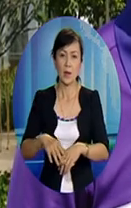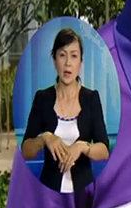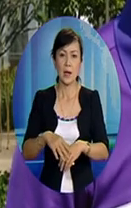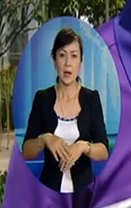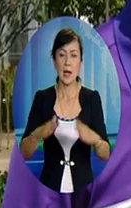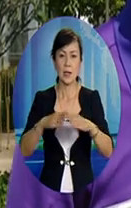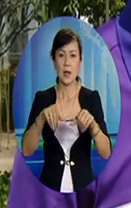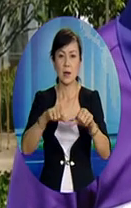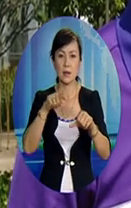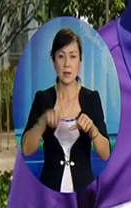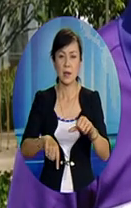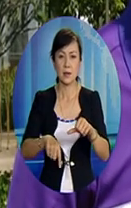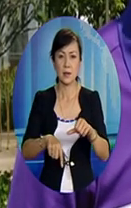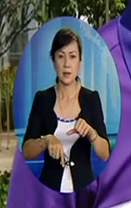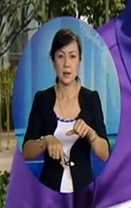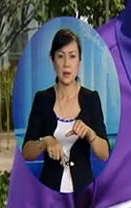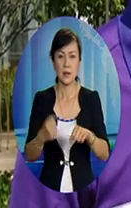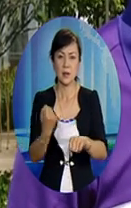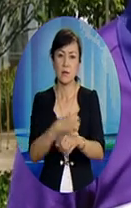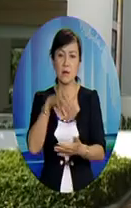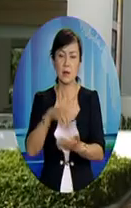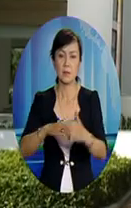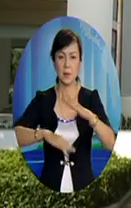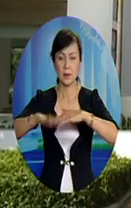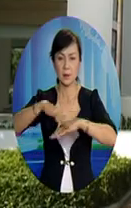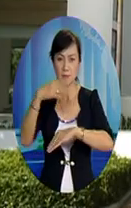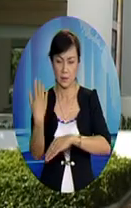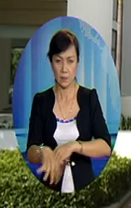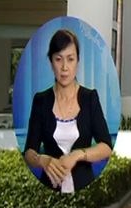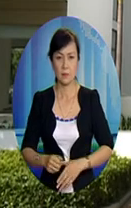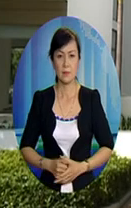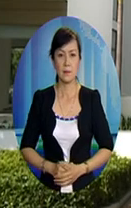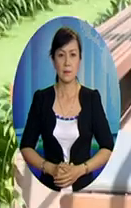nhà ở đây, biệt thự song lập, biệt thự đơn lập đều được xây dựng xong.